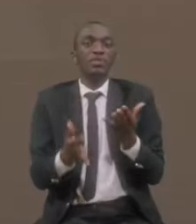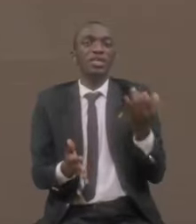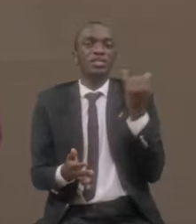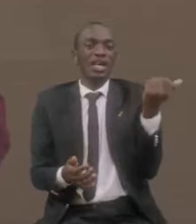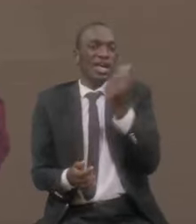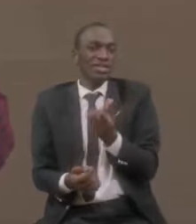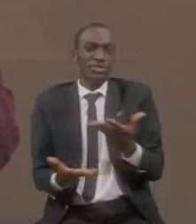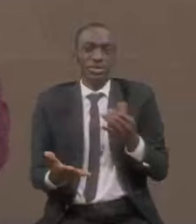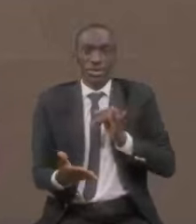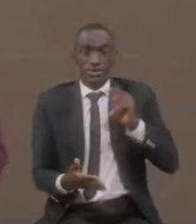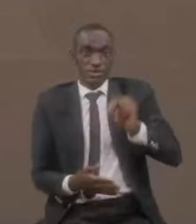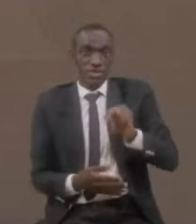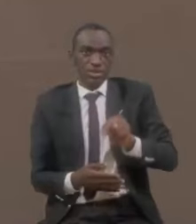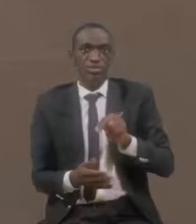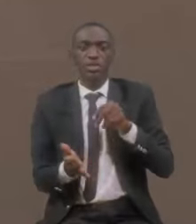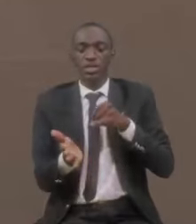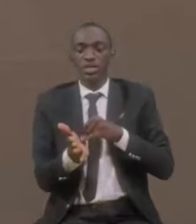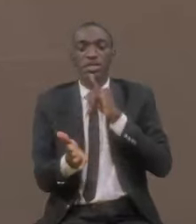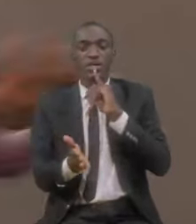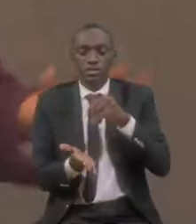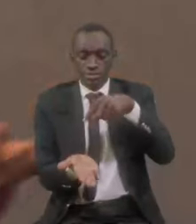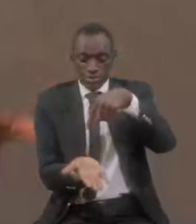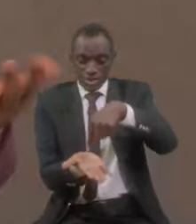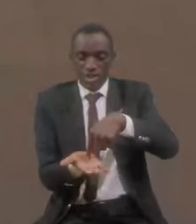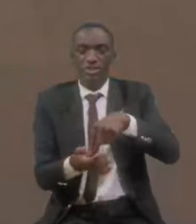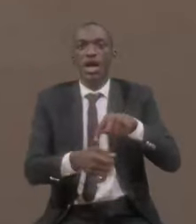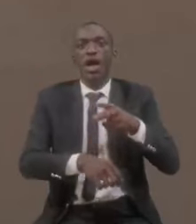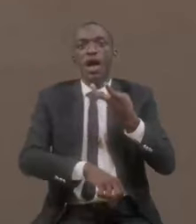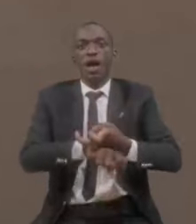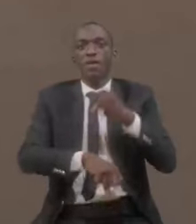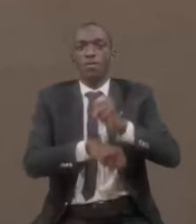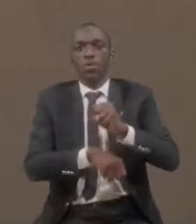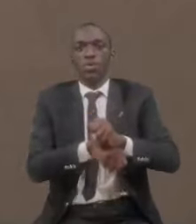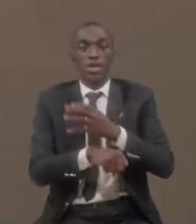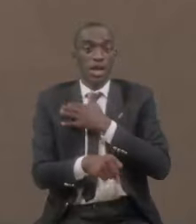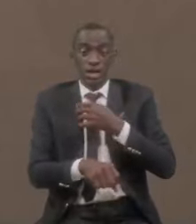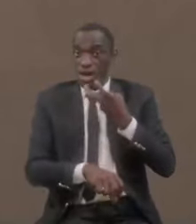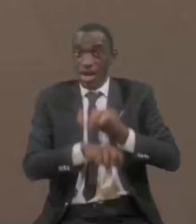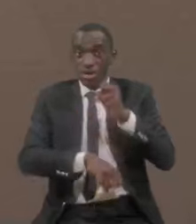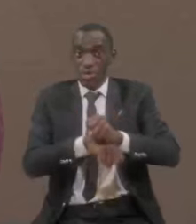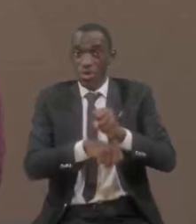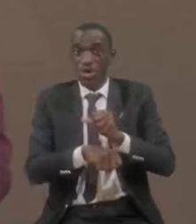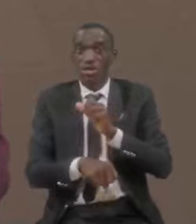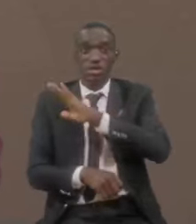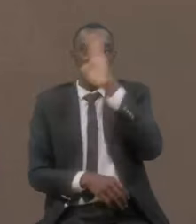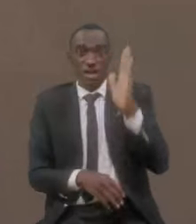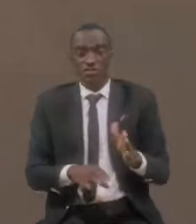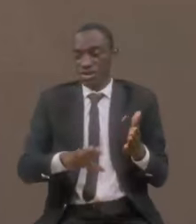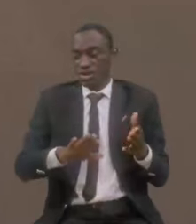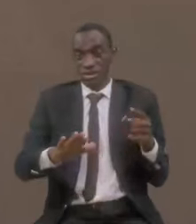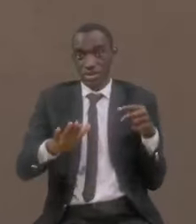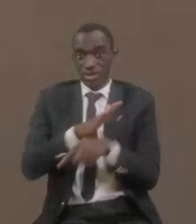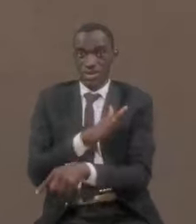besoin, il faut le Dieu labeur. Et le Dieu labeur ne tue jamais. C'est la